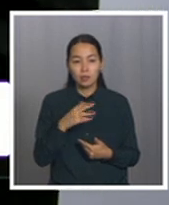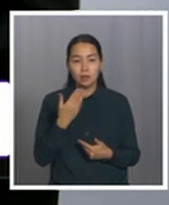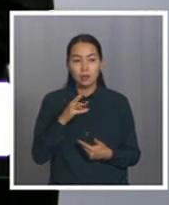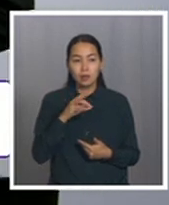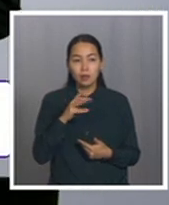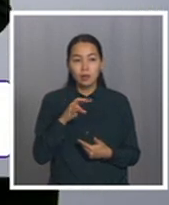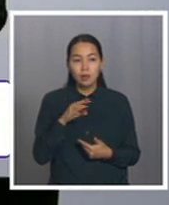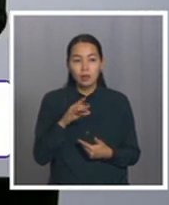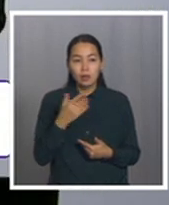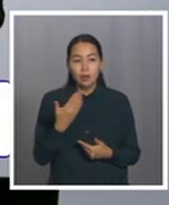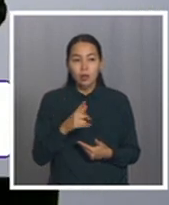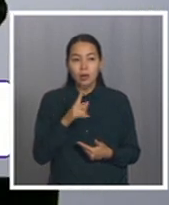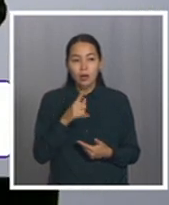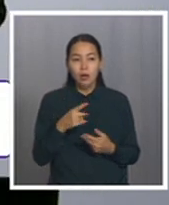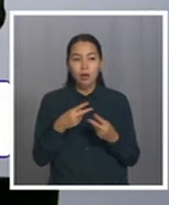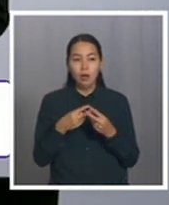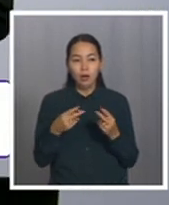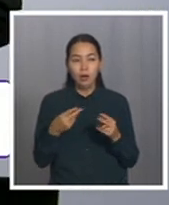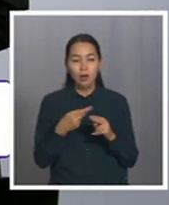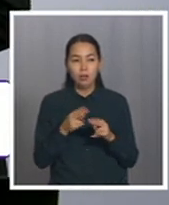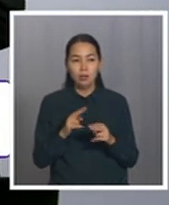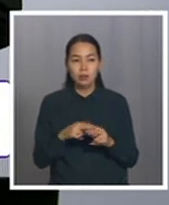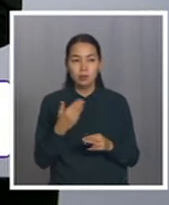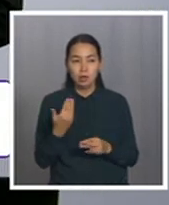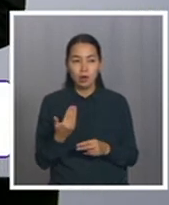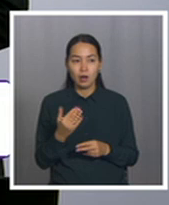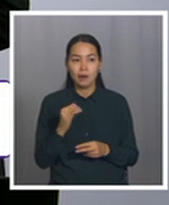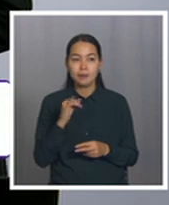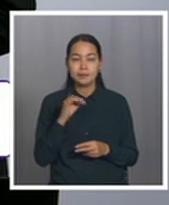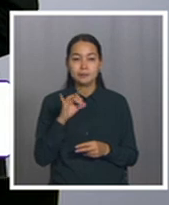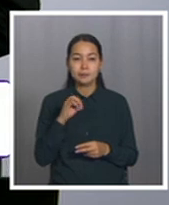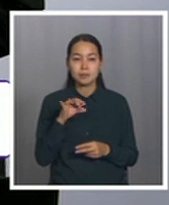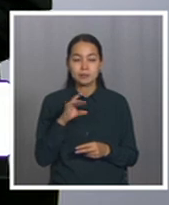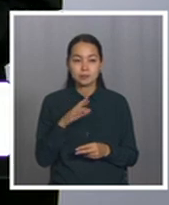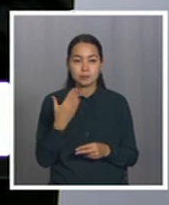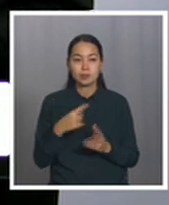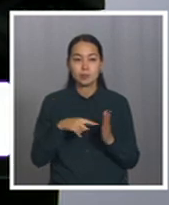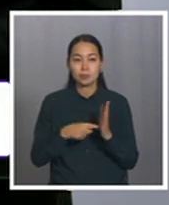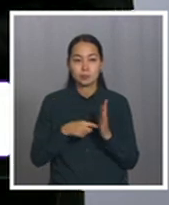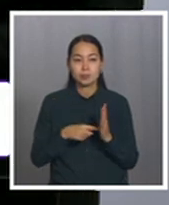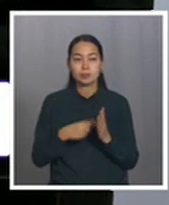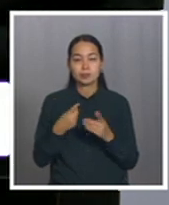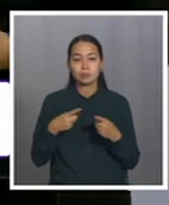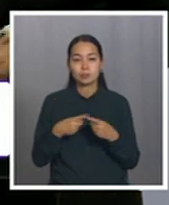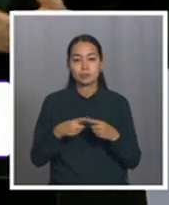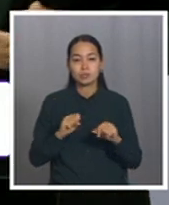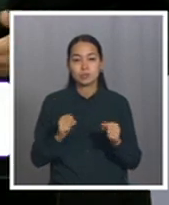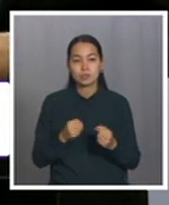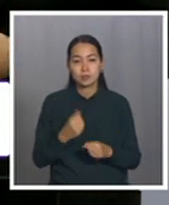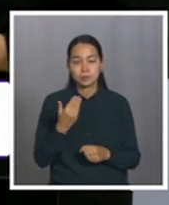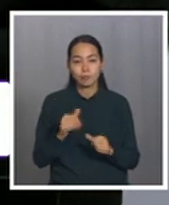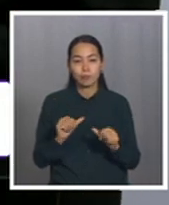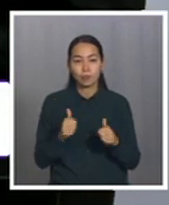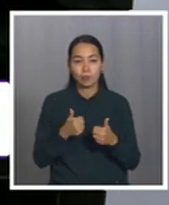Солайша импульс моменті тең болады инерция моменті көбейтілген бұрыштық жылдамдық деген